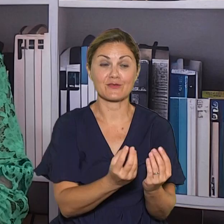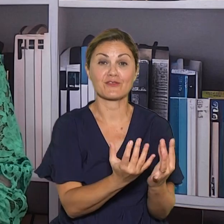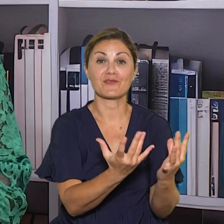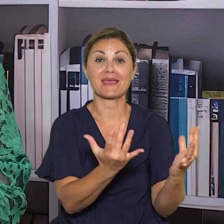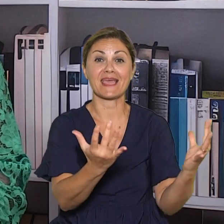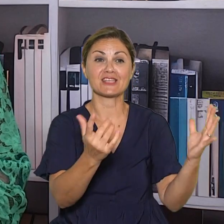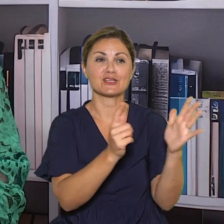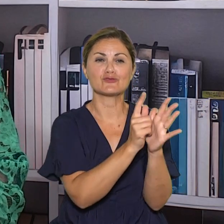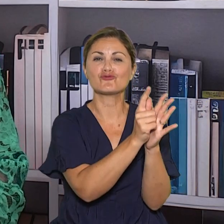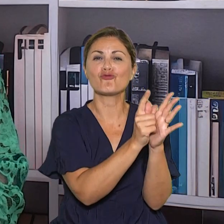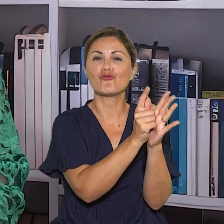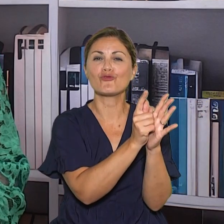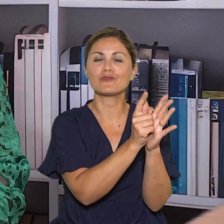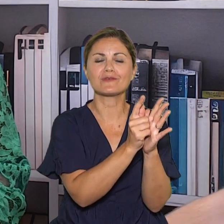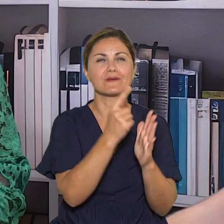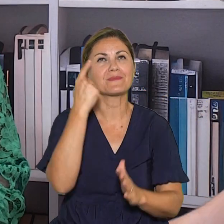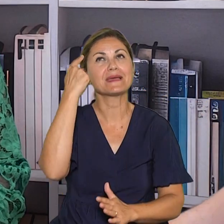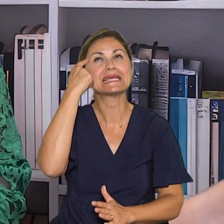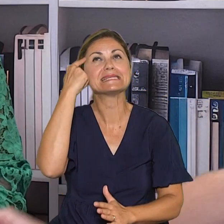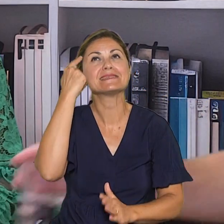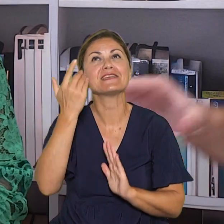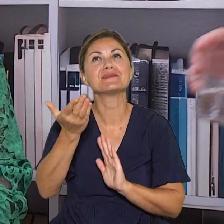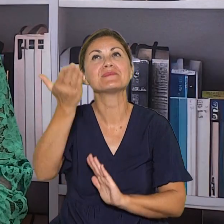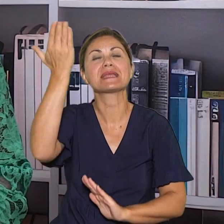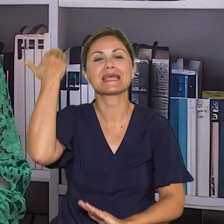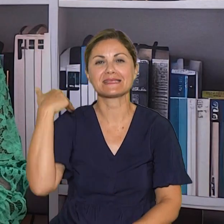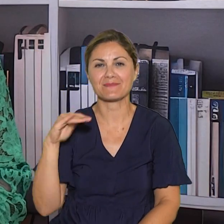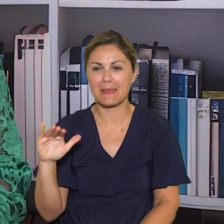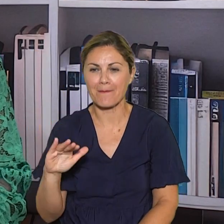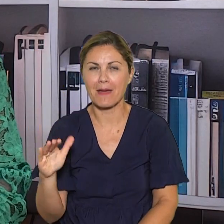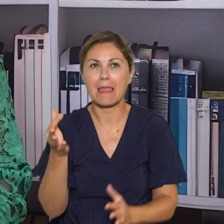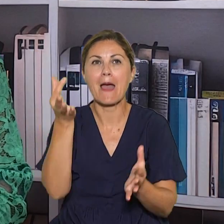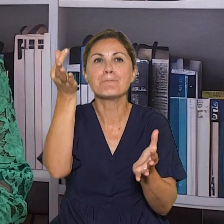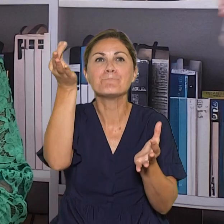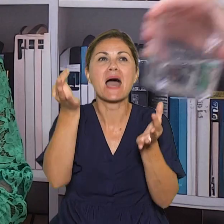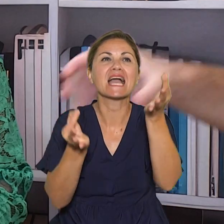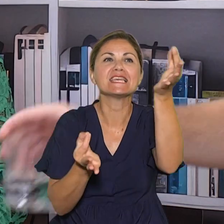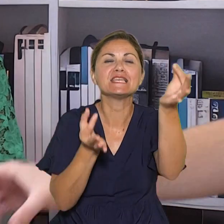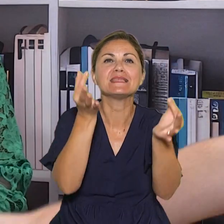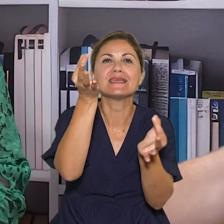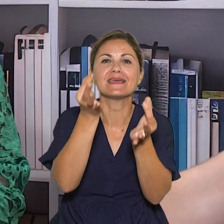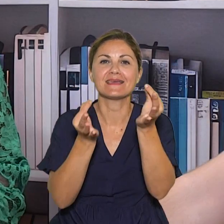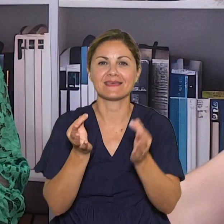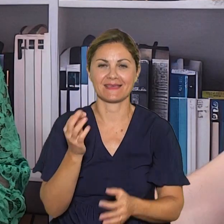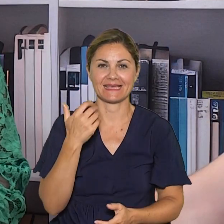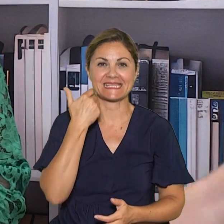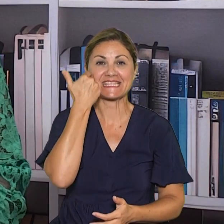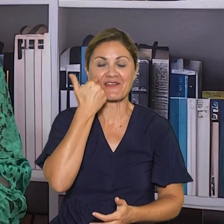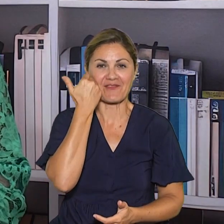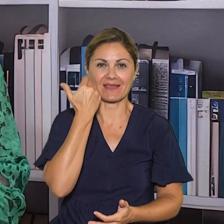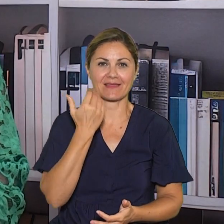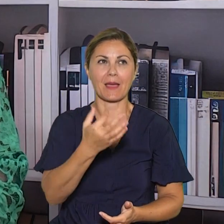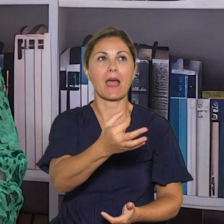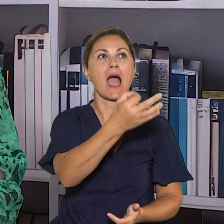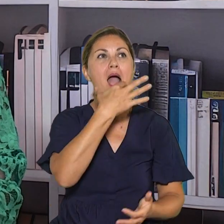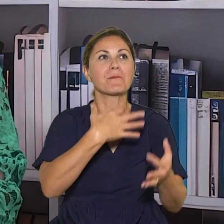me na ditinstvo sića i maginje ča ih ruka stiska. Ono malo šta bi škapulala, od gladi